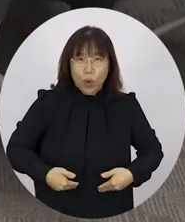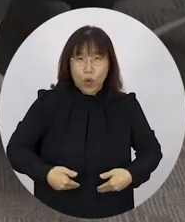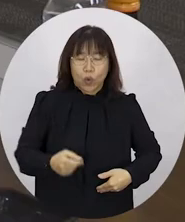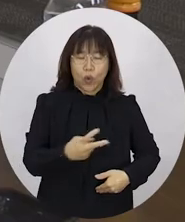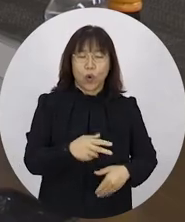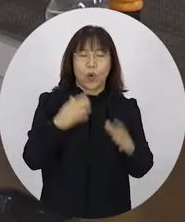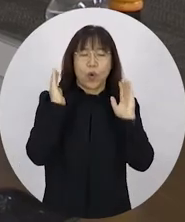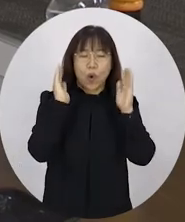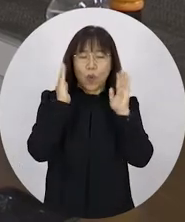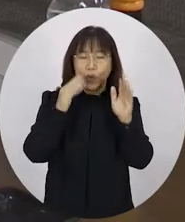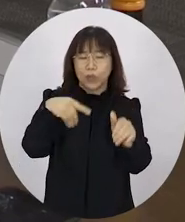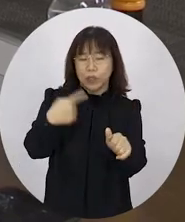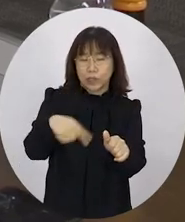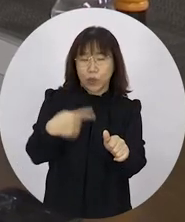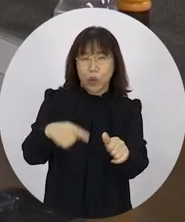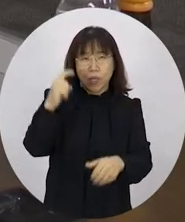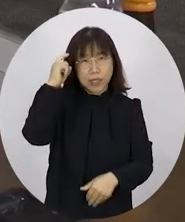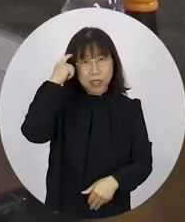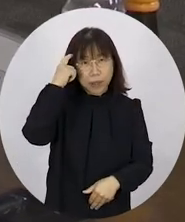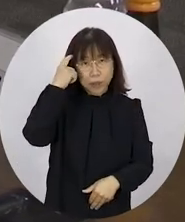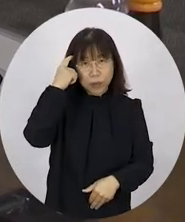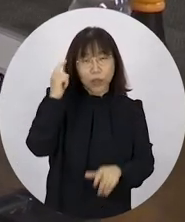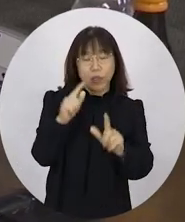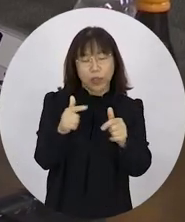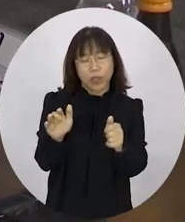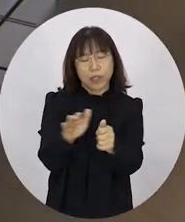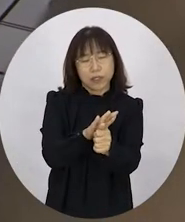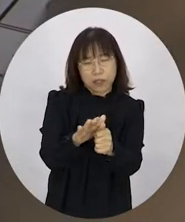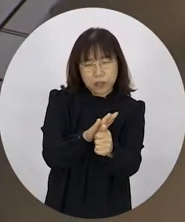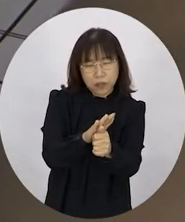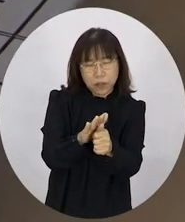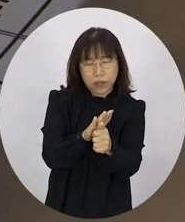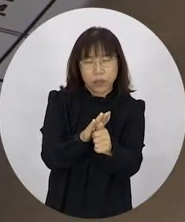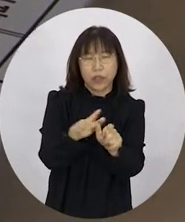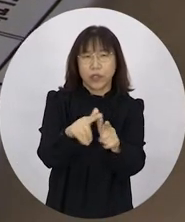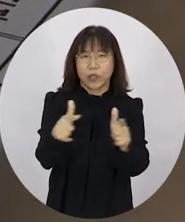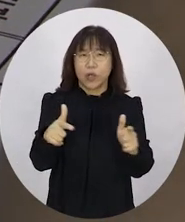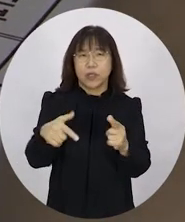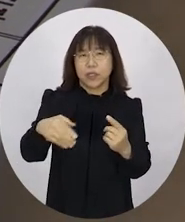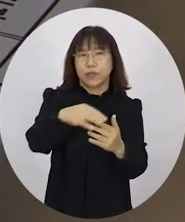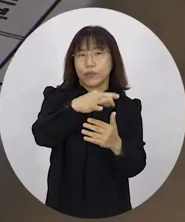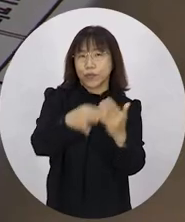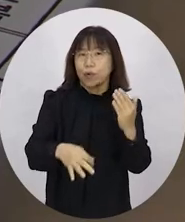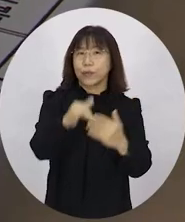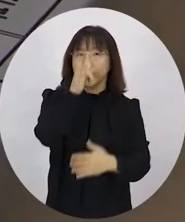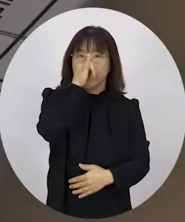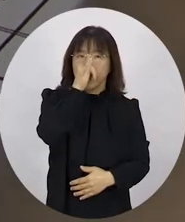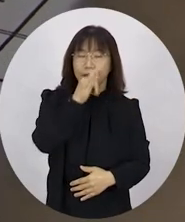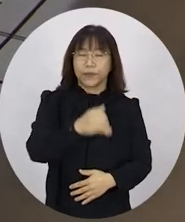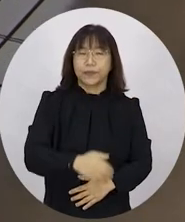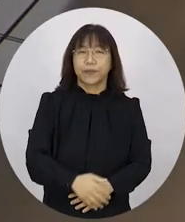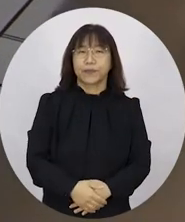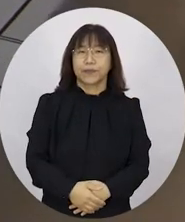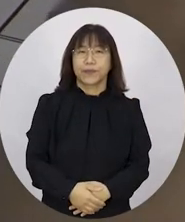아동 돌봄 및 학습 지도, 심리 정서 지원 활동 등 다양한 프로그램이 운영되고 있습니다.